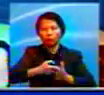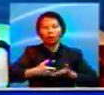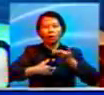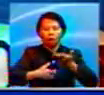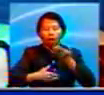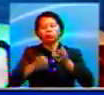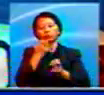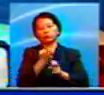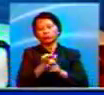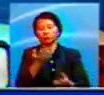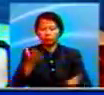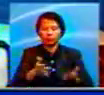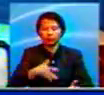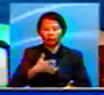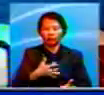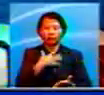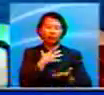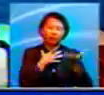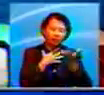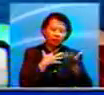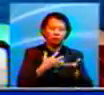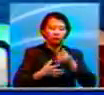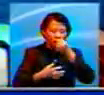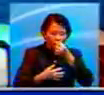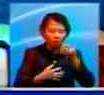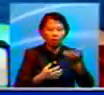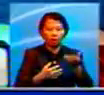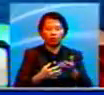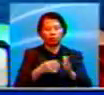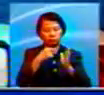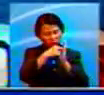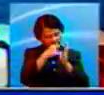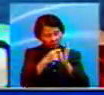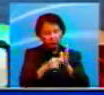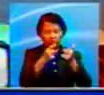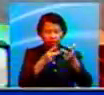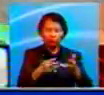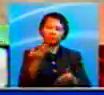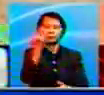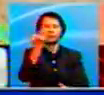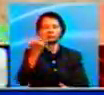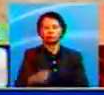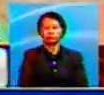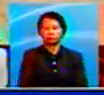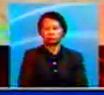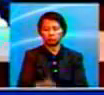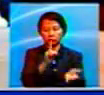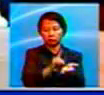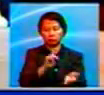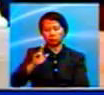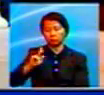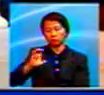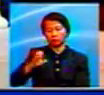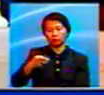nafas. Mereka mungkin ada sikit sakit tekak, sikit selsema. So simptom-simptom ni agak biasa. Dato' Dr. Christopher